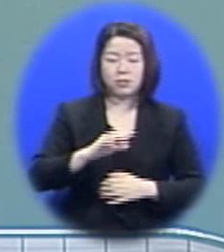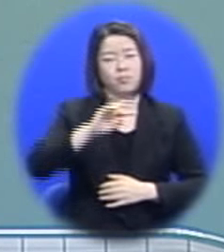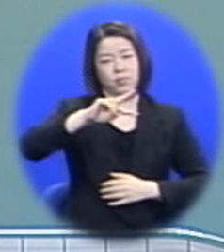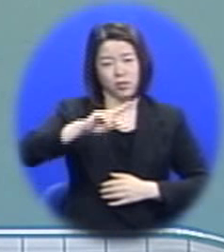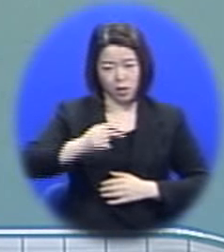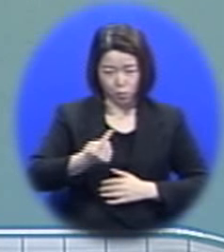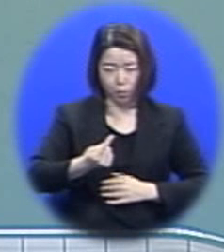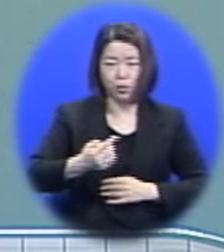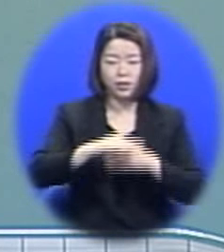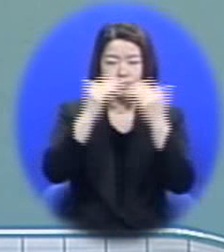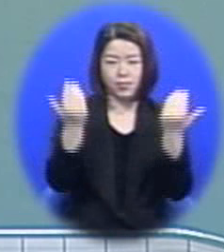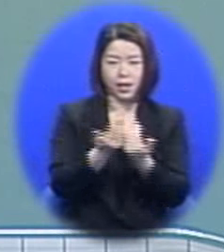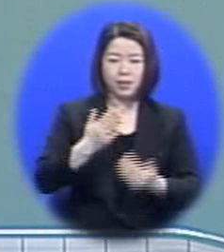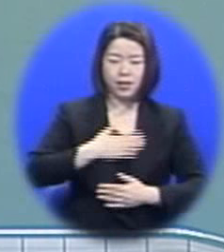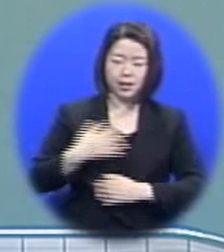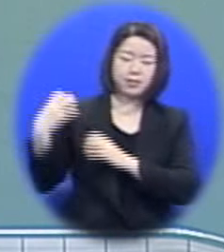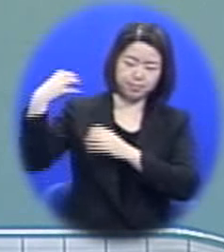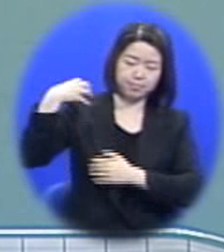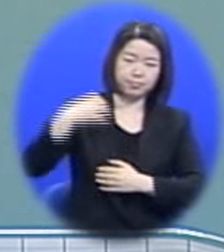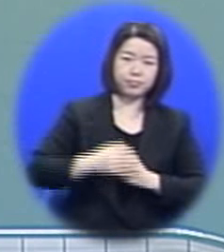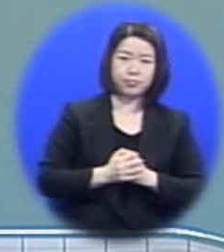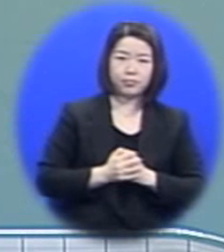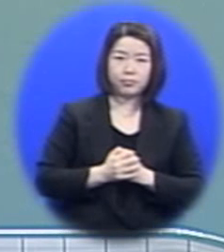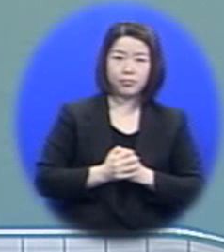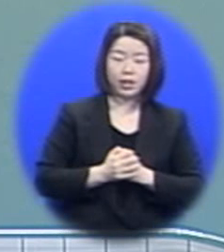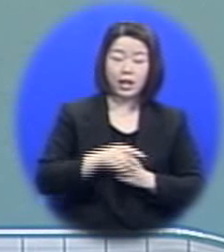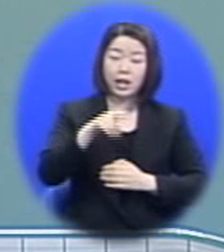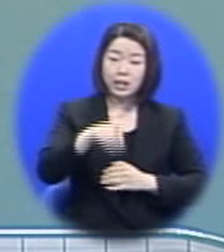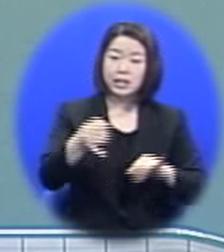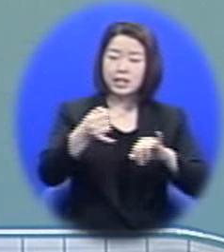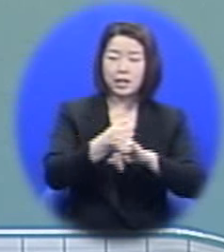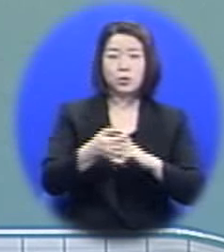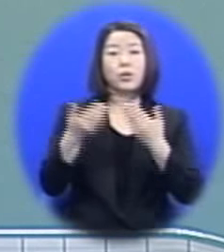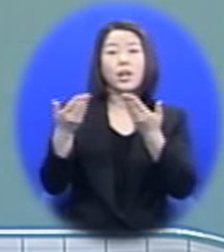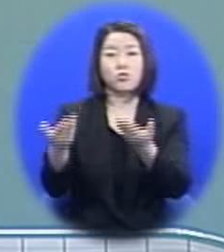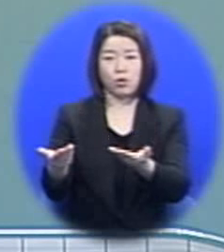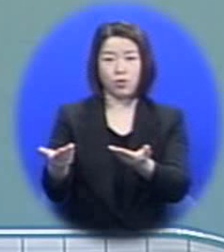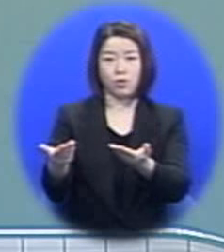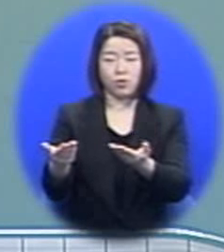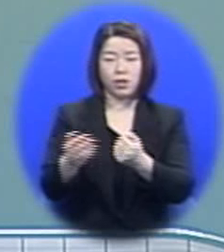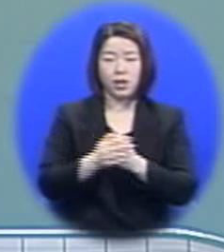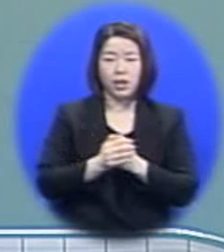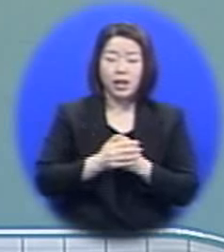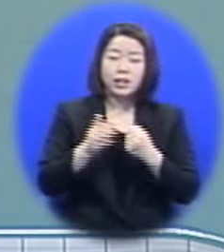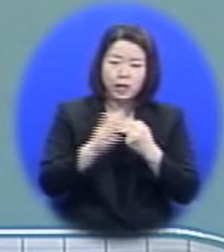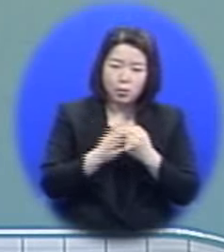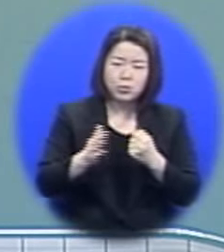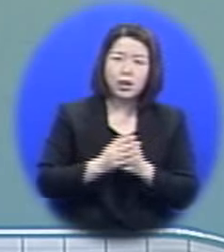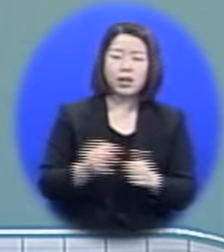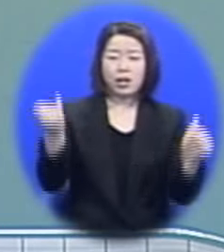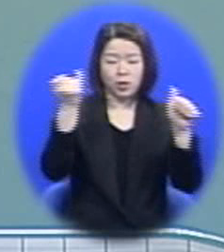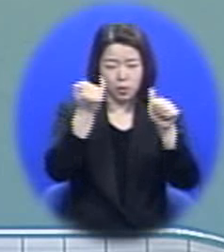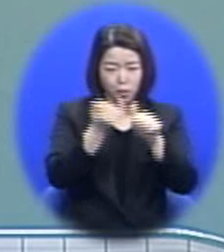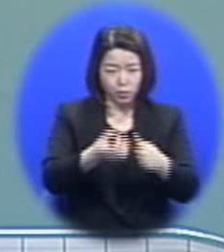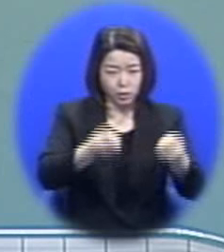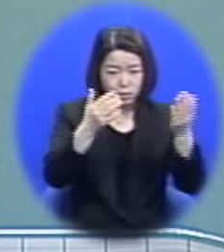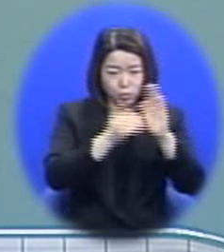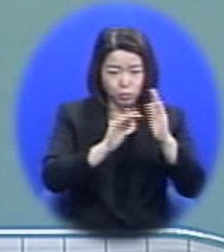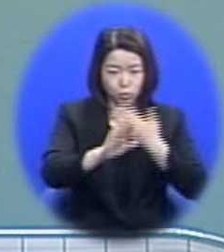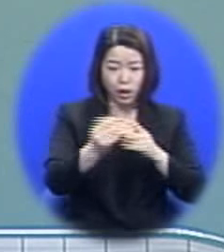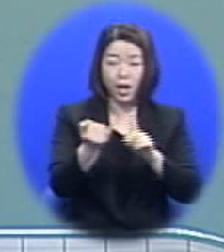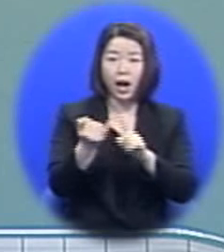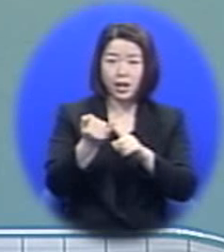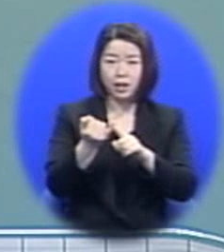책임질 거예요.이 약속을 하라는 거예요. 그래야 사람이 사는 거잖아요. 결혼해서 이제 사는데